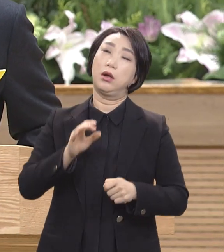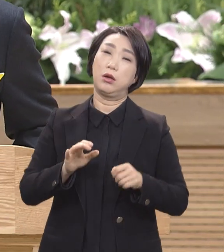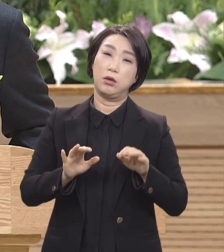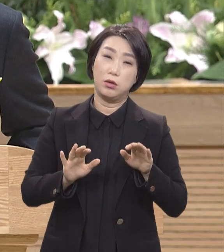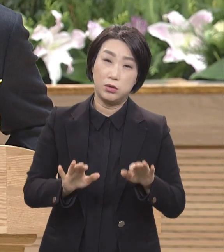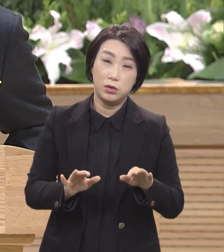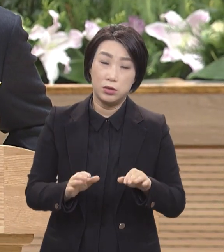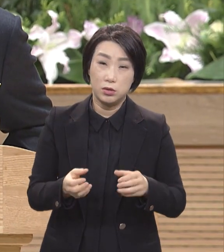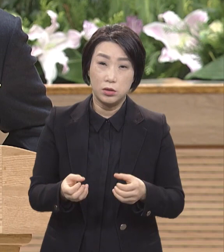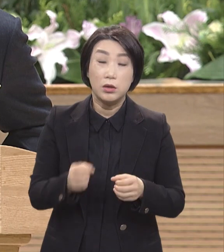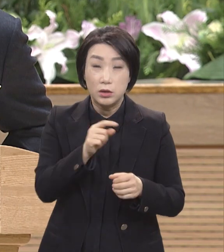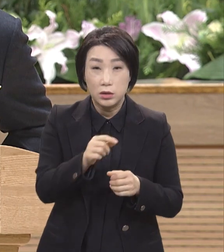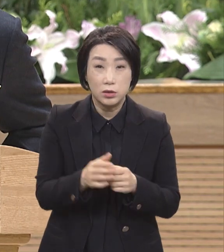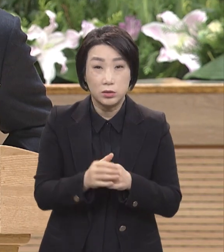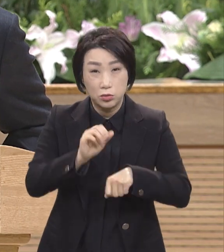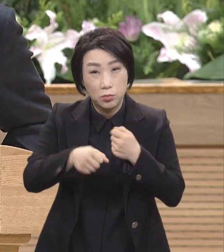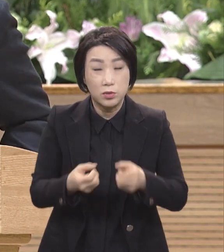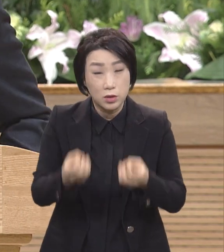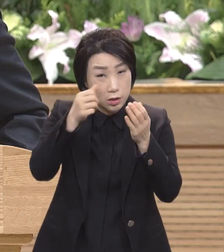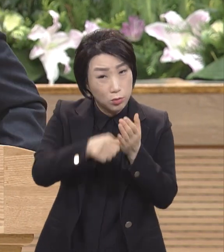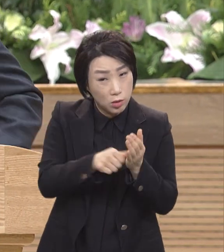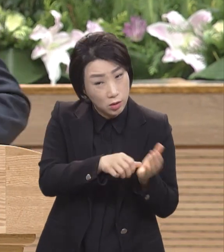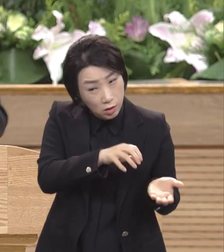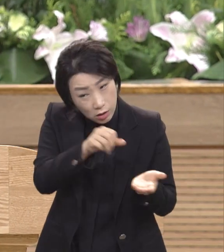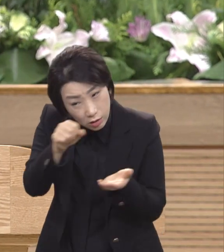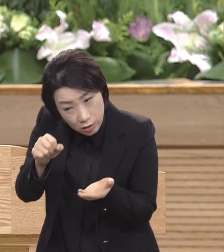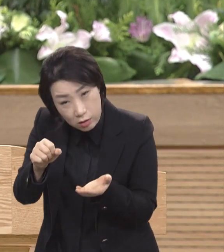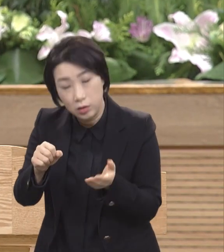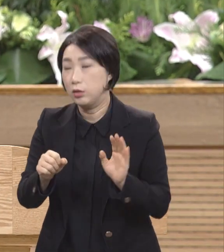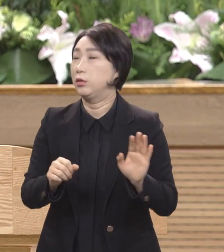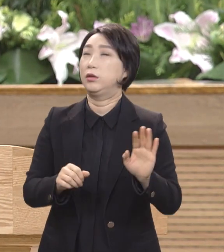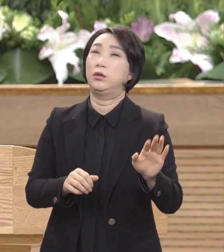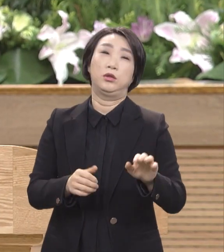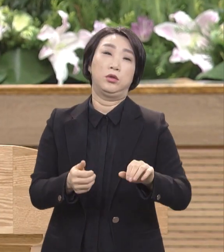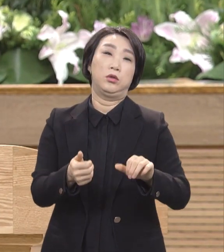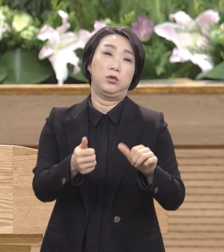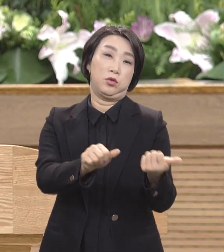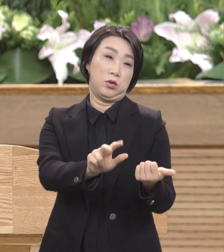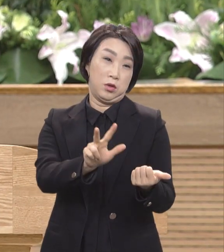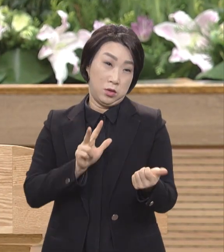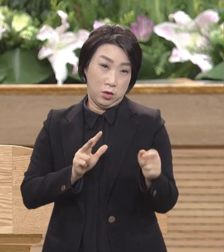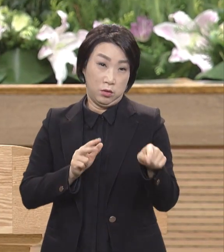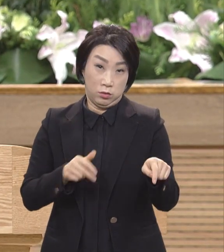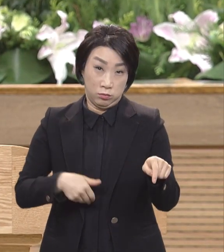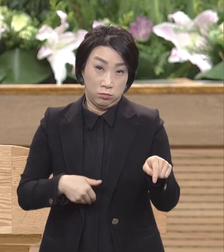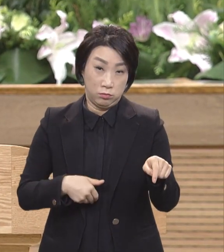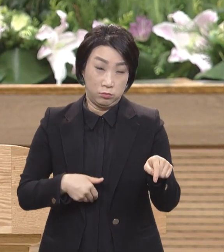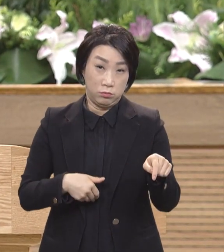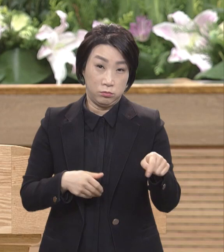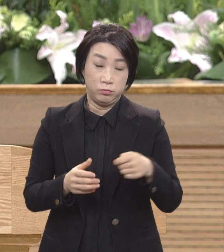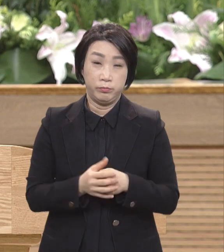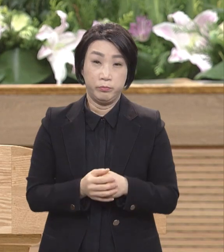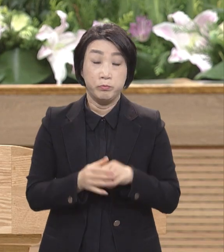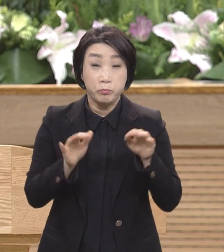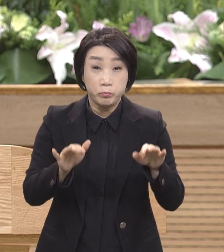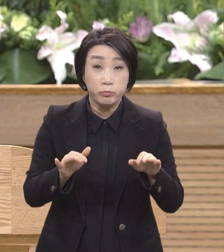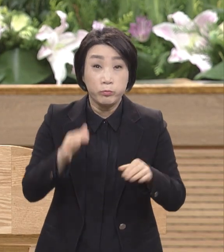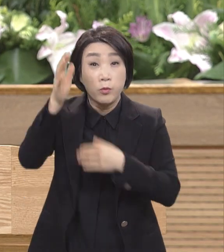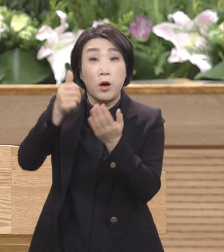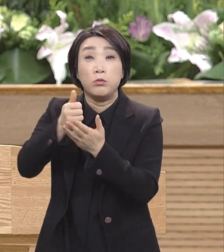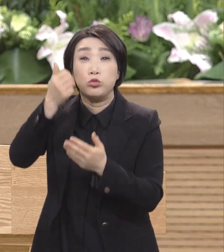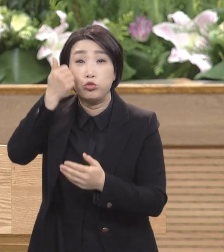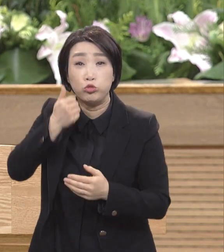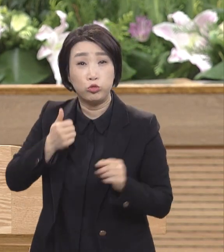그런 재물을 가져오는 날이면 죽을 각오고 가져야 돼. 하나님이